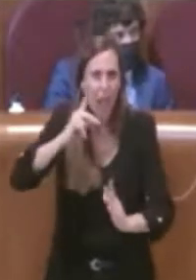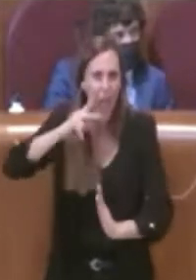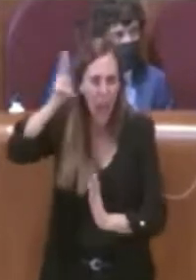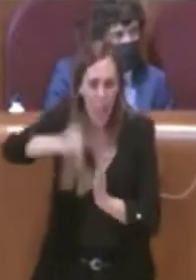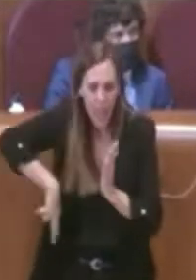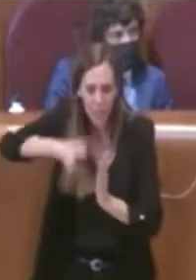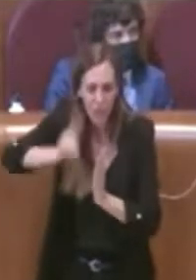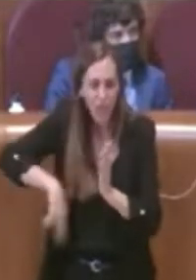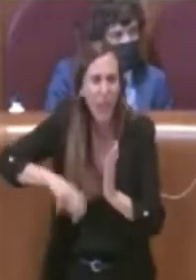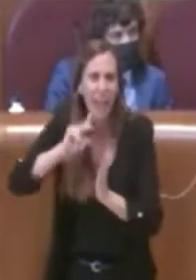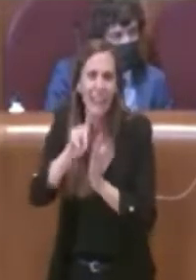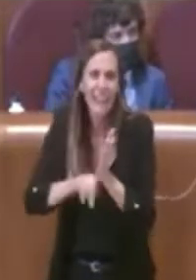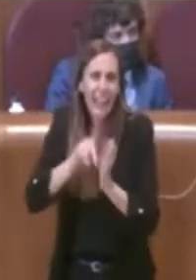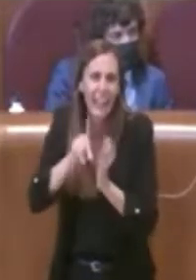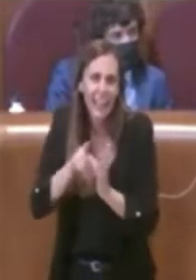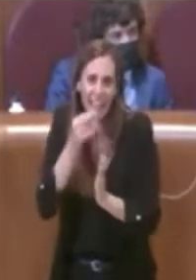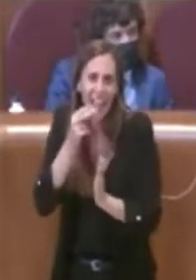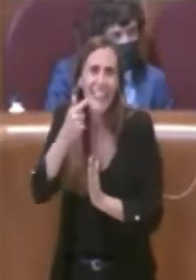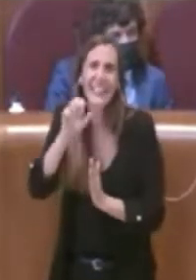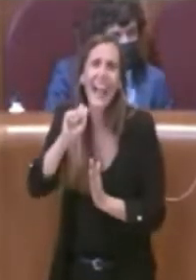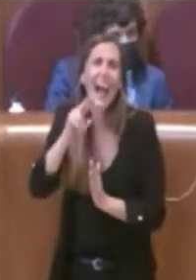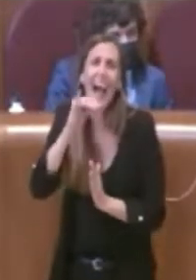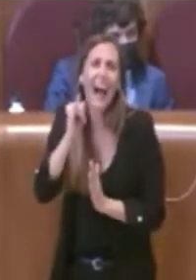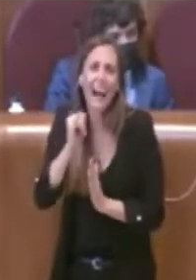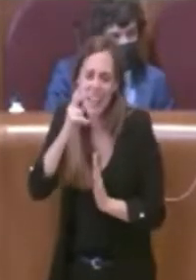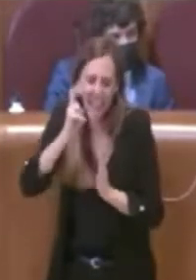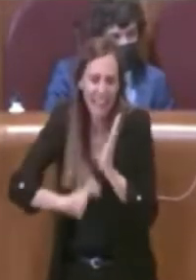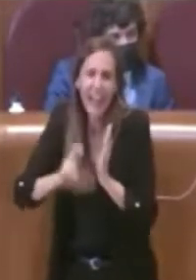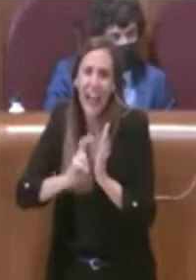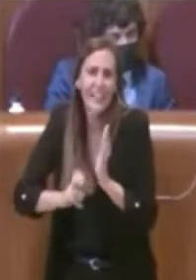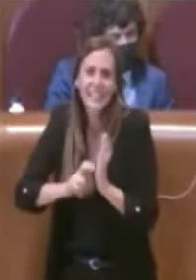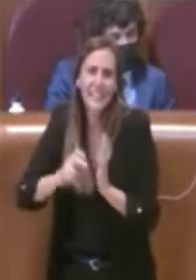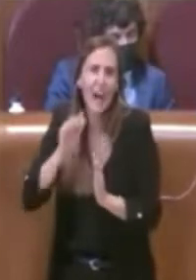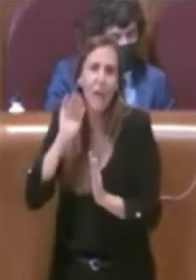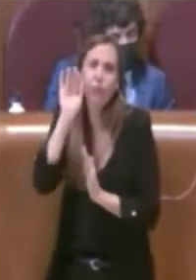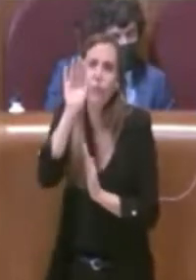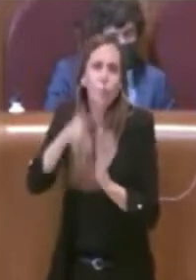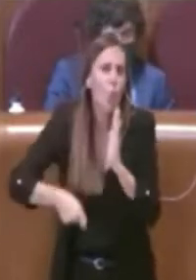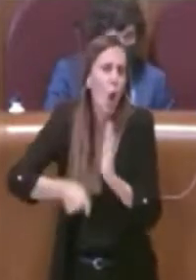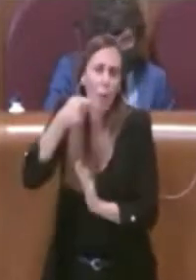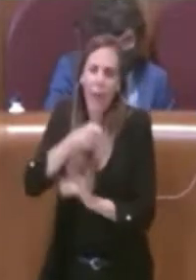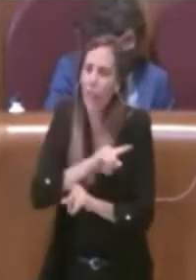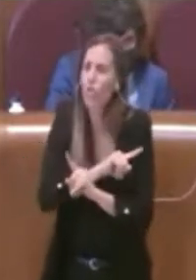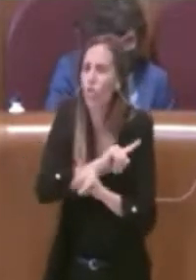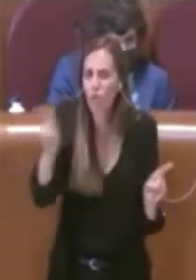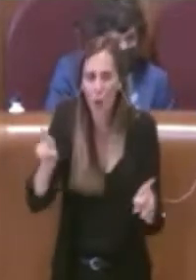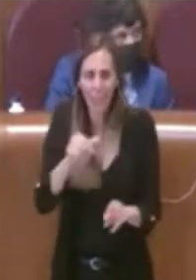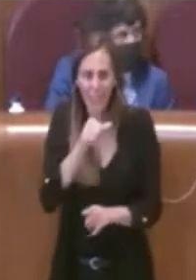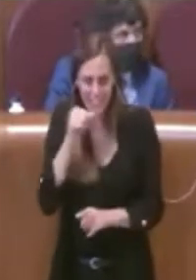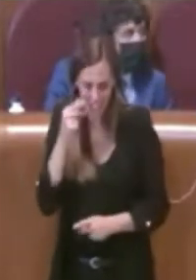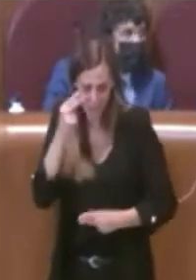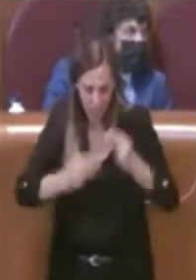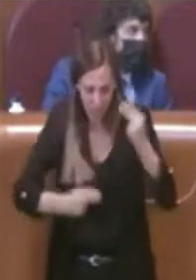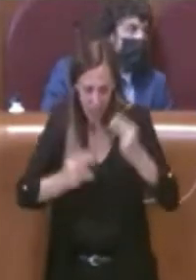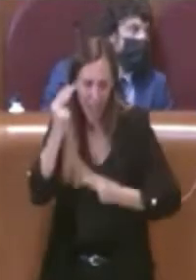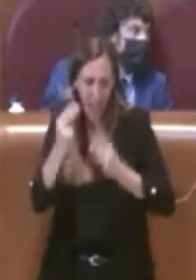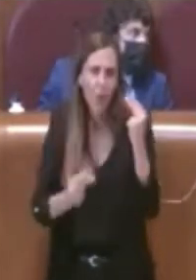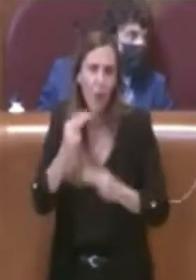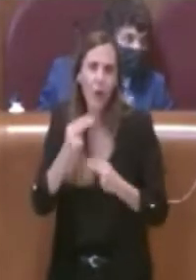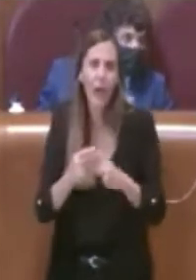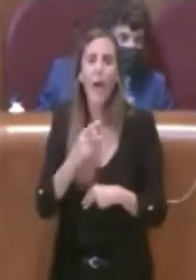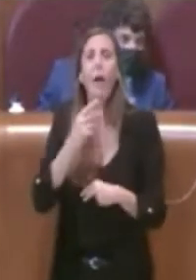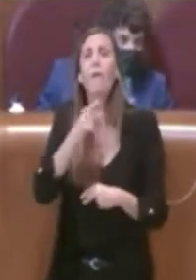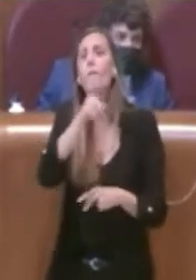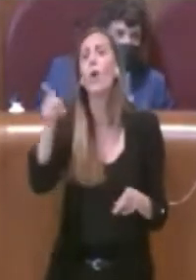leggetele lo scoprite non la tari non aumenta appunto basta fare due conti e non è non serve molto dovete sempre